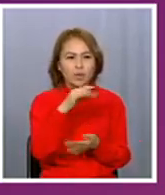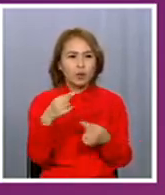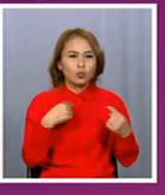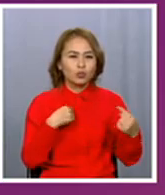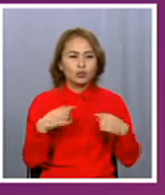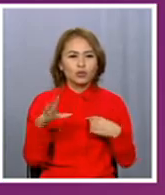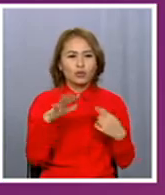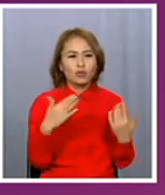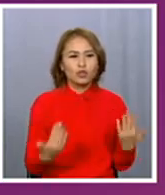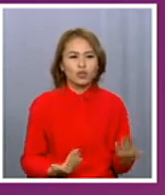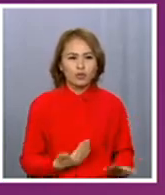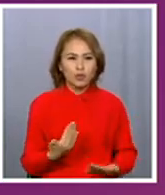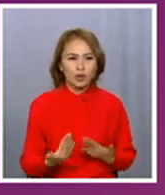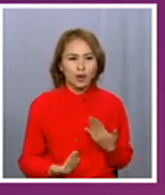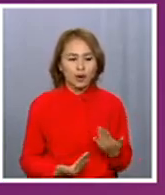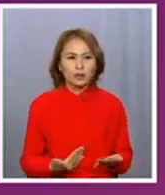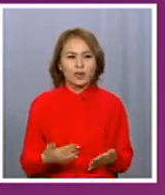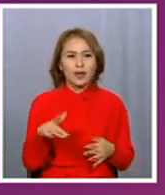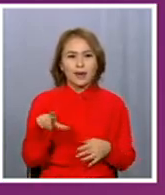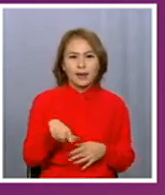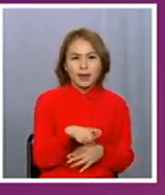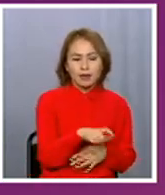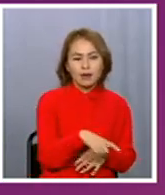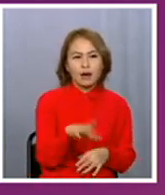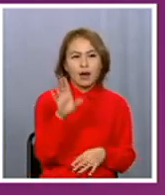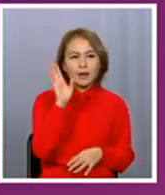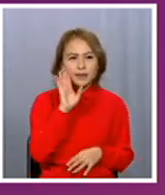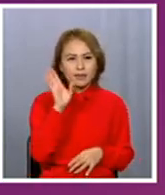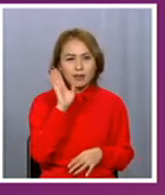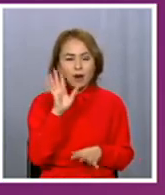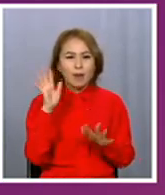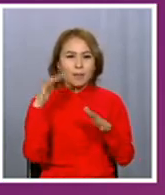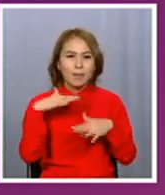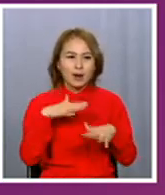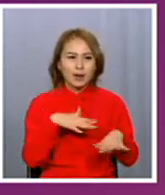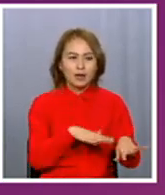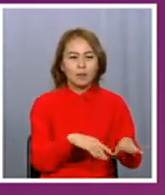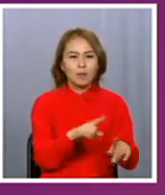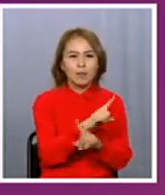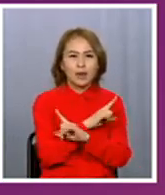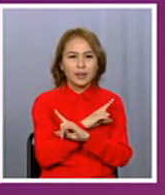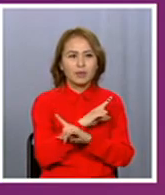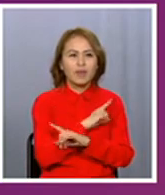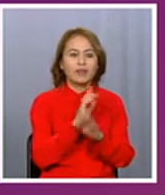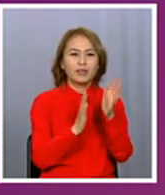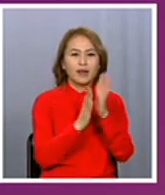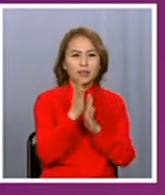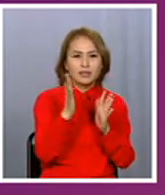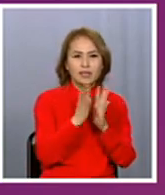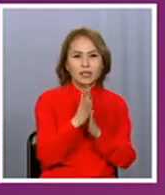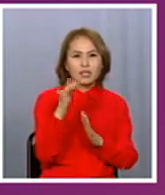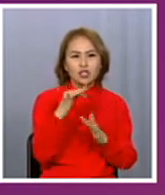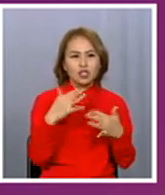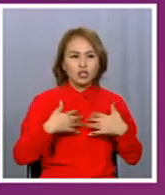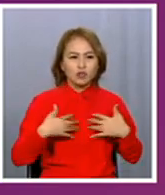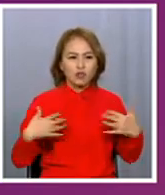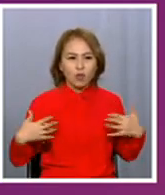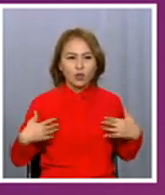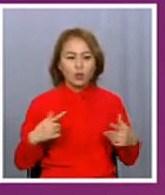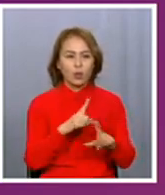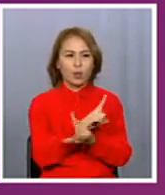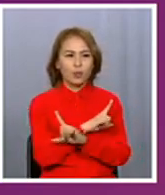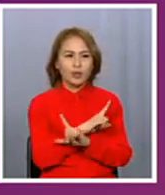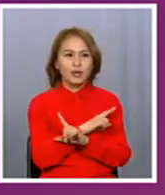живое. В реках, озерах, морях погибают растения и животные. Умирают растения